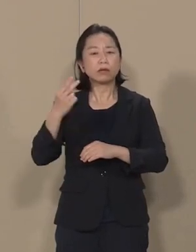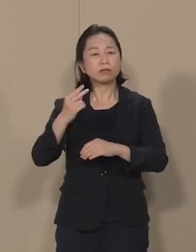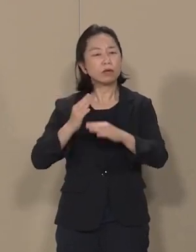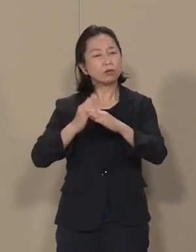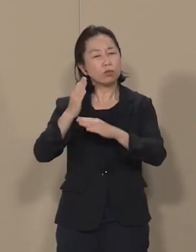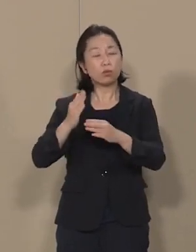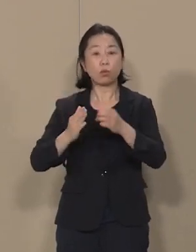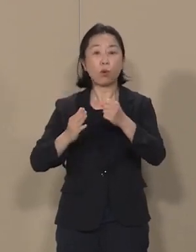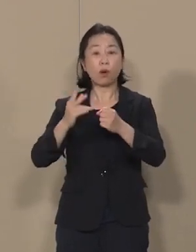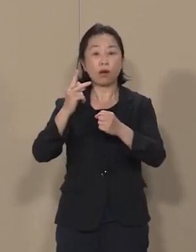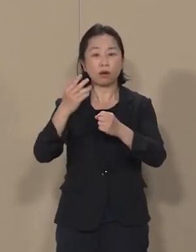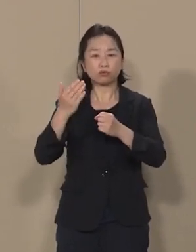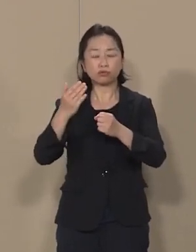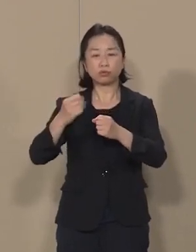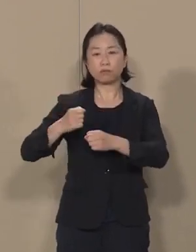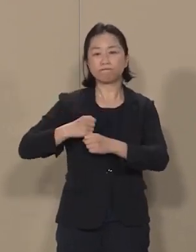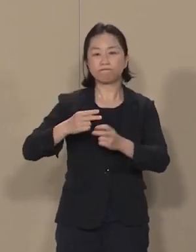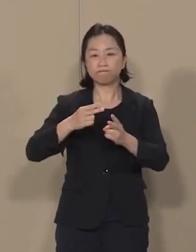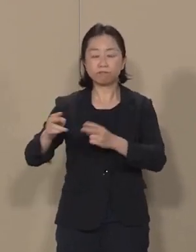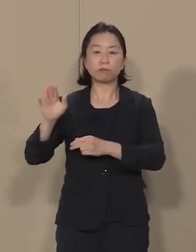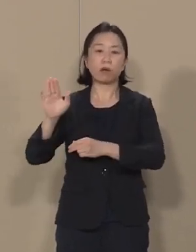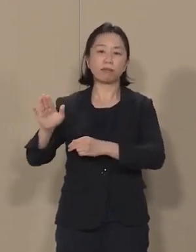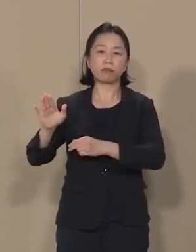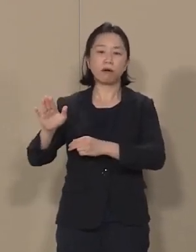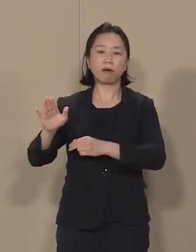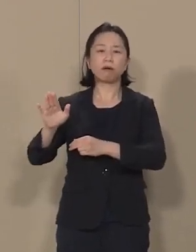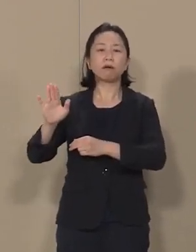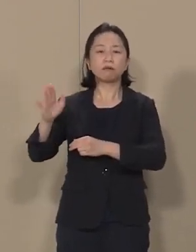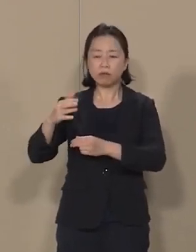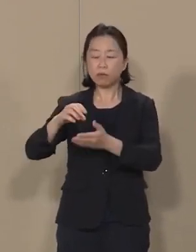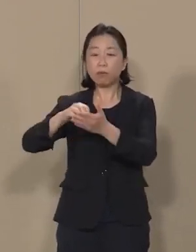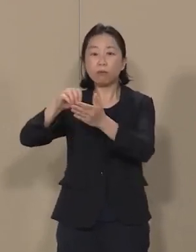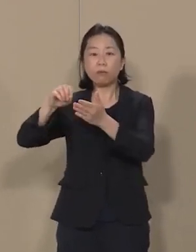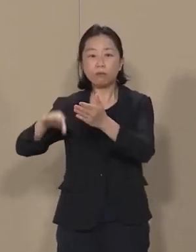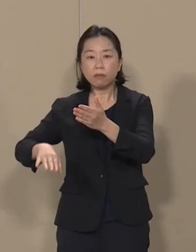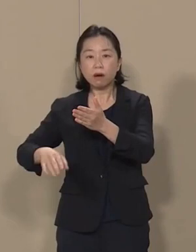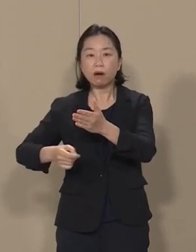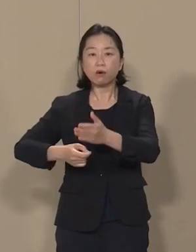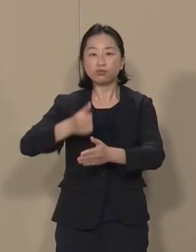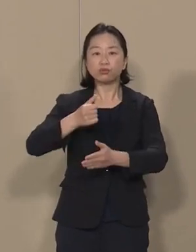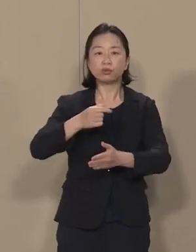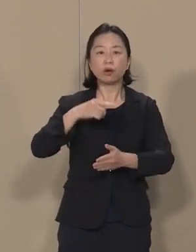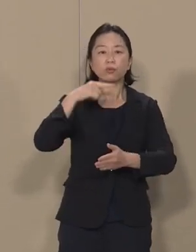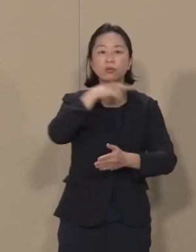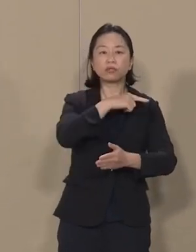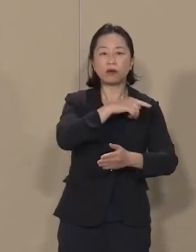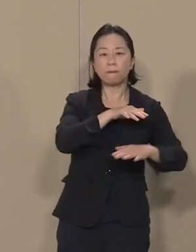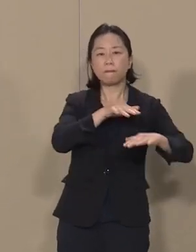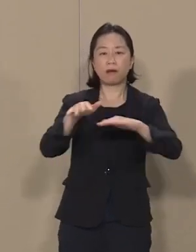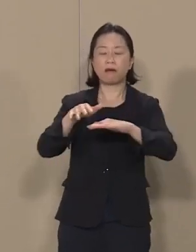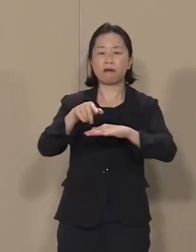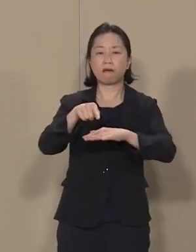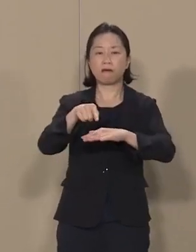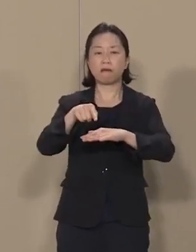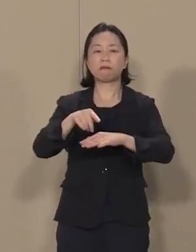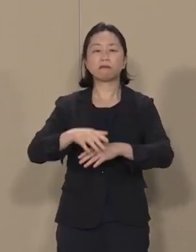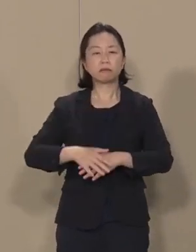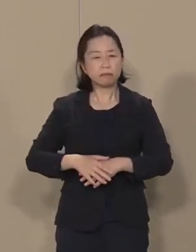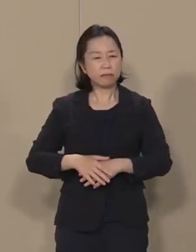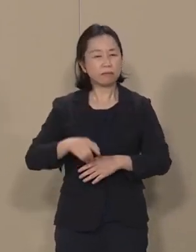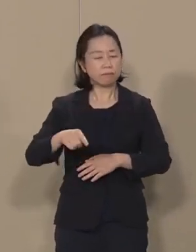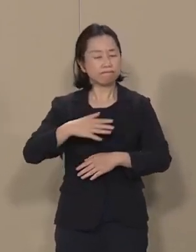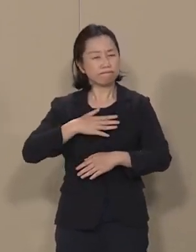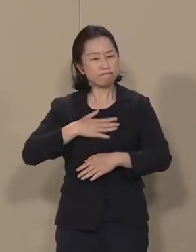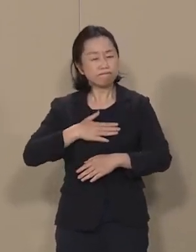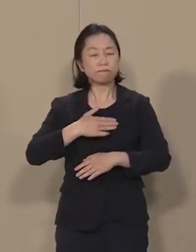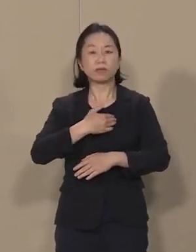兵器を持っていましたそしてウクライナは核兵器を撤去した途端にロシアに神薬をされているんですそしてここから学ぶこと